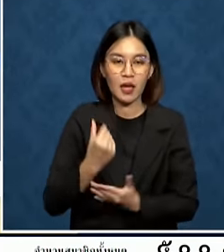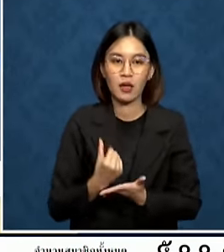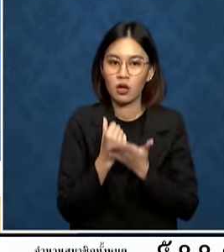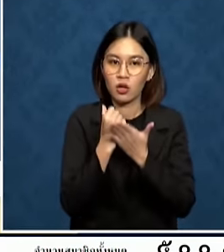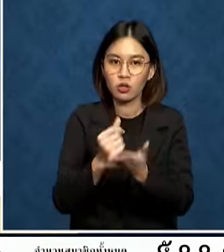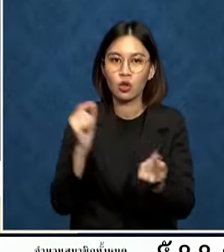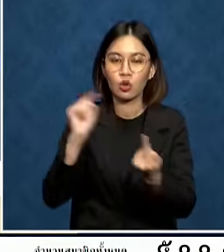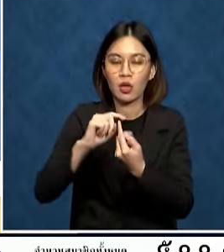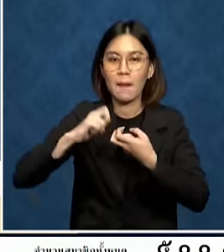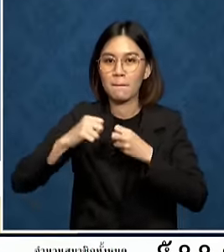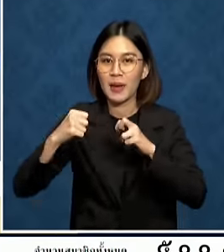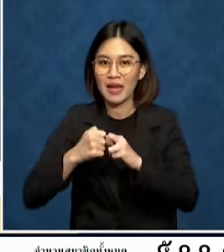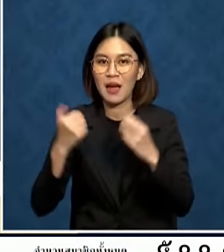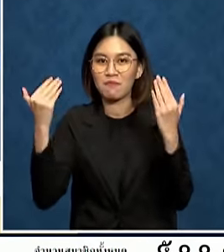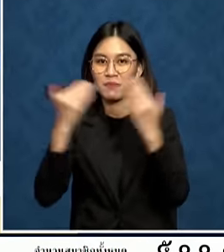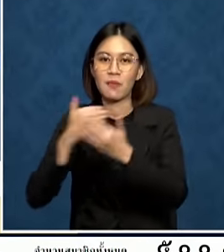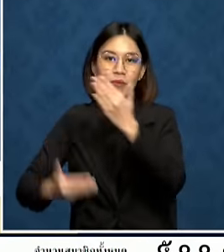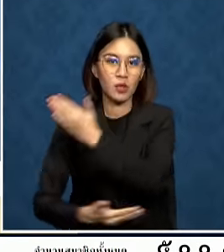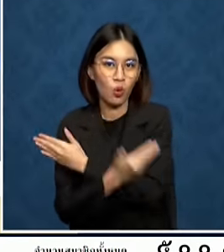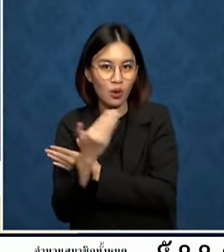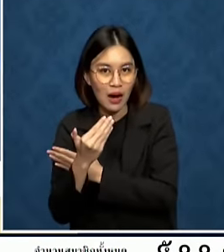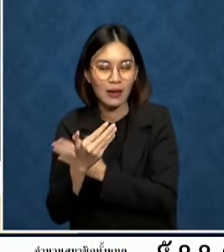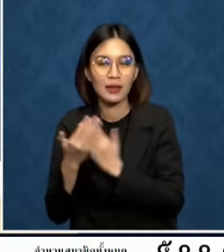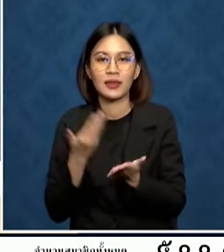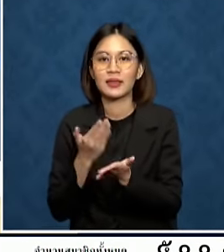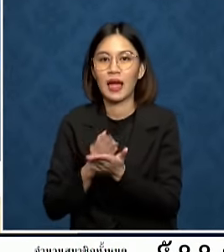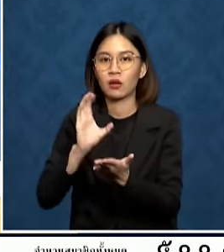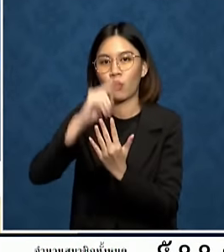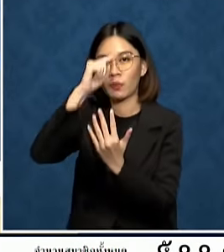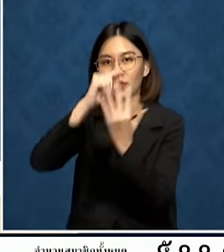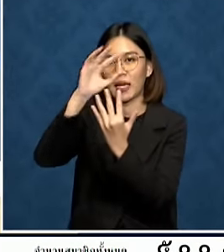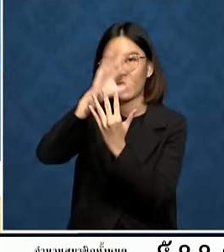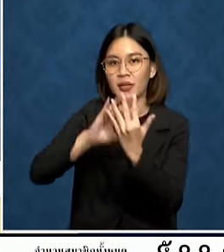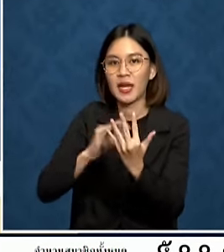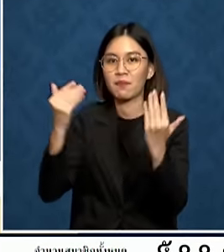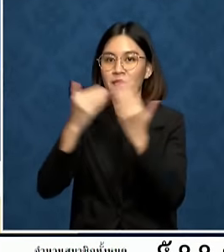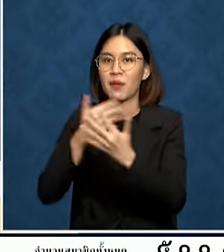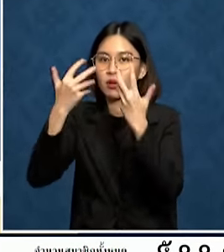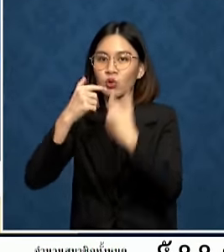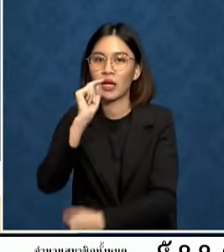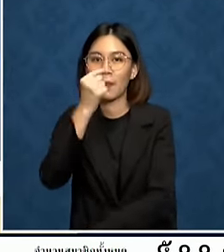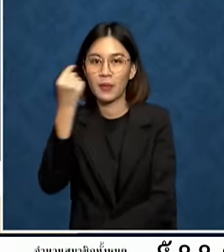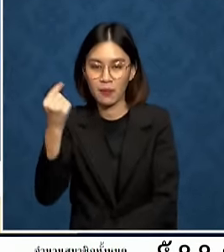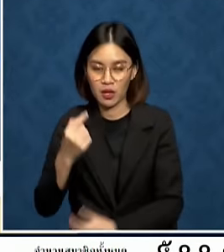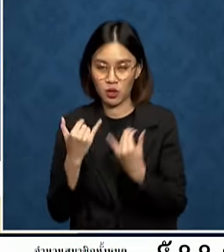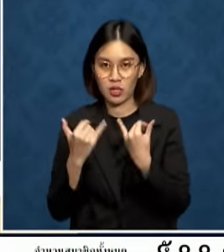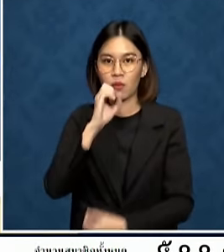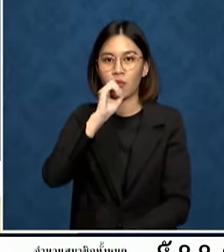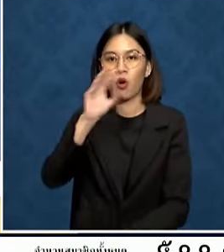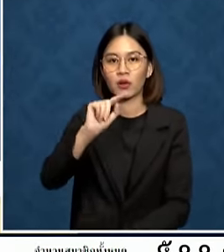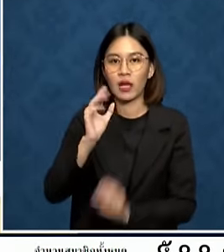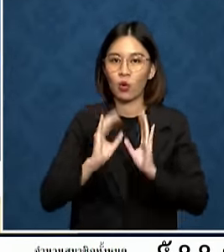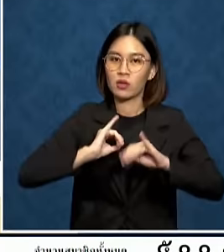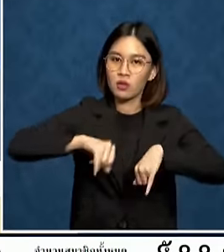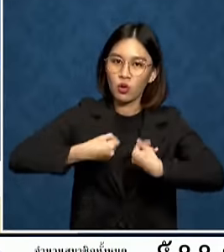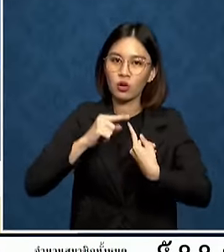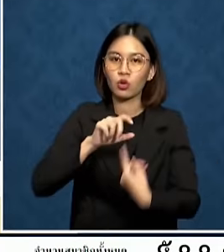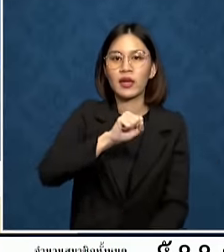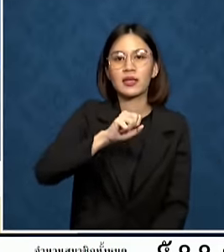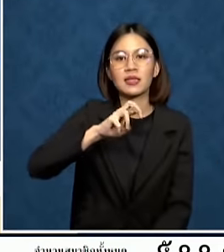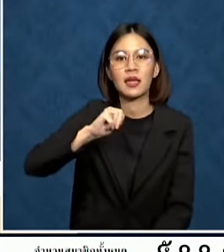เปลี่ยนปัญหาเป็นโอกาสเปลี่ยนงบประมาณประเทศให้เป็นอุตสาหกรรมใหม่ๆปัจจุบันยืนยันนะครับมีผู้บการตั้งแต่ระดับ